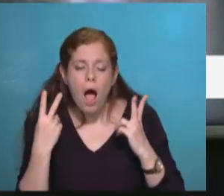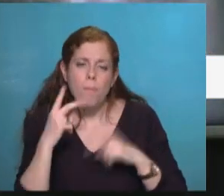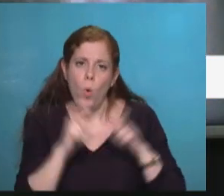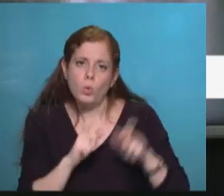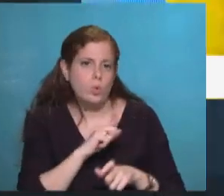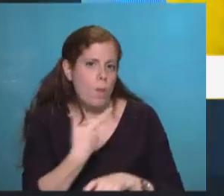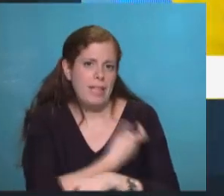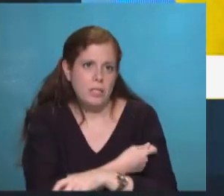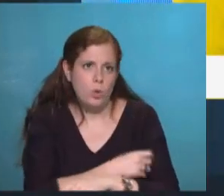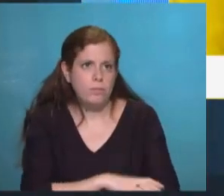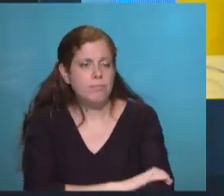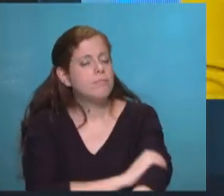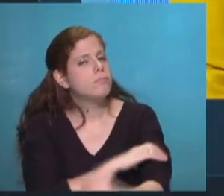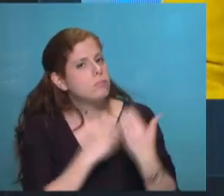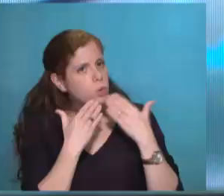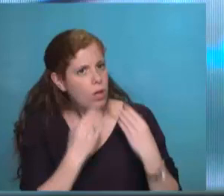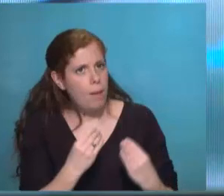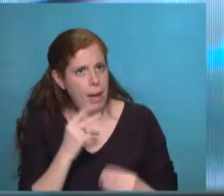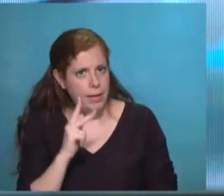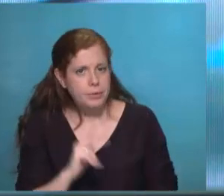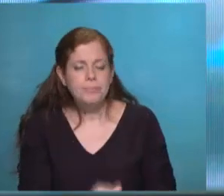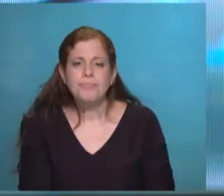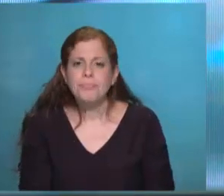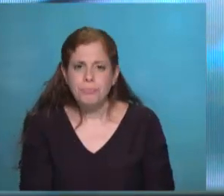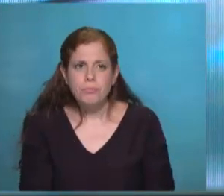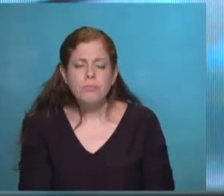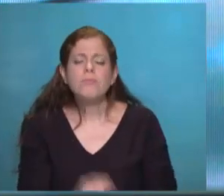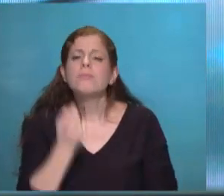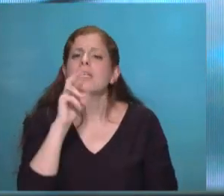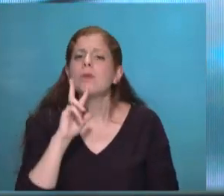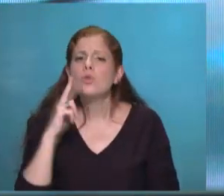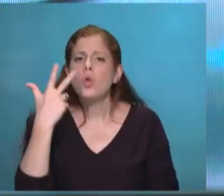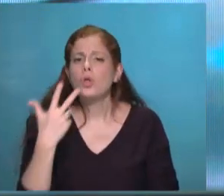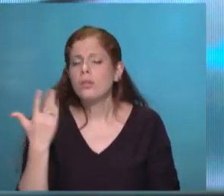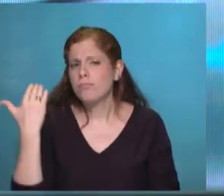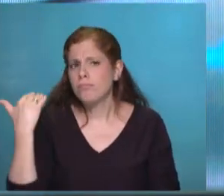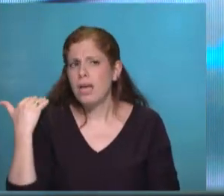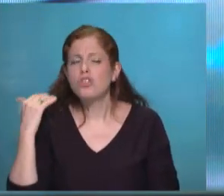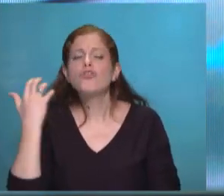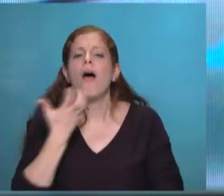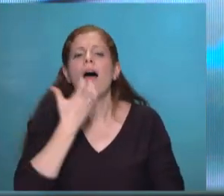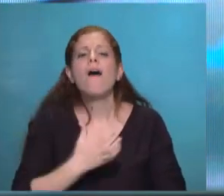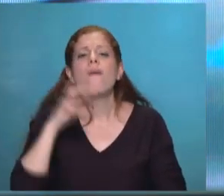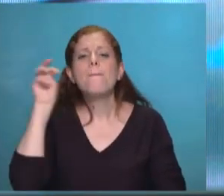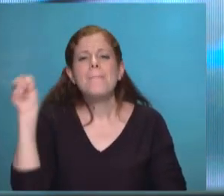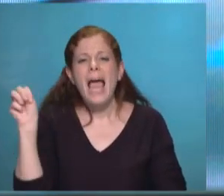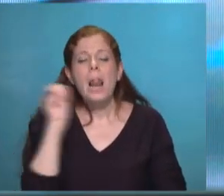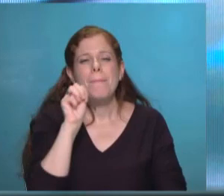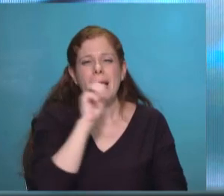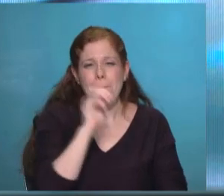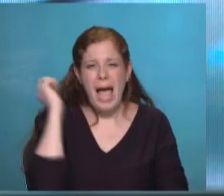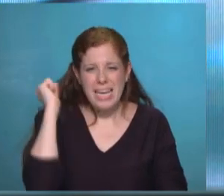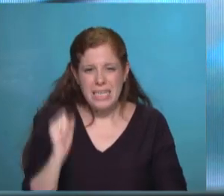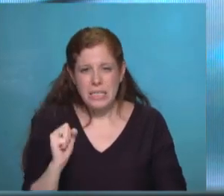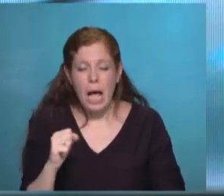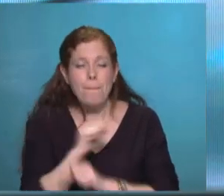מתחסנות, דוריה. תודה רבה, קטי. תודה. כמעט 3 שנים מאז נרצח הרב מיכאל מיקי מרק בפיגוע ירי בכביש